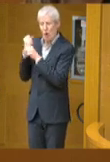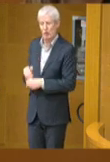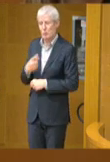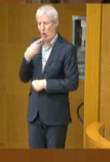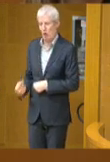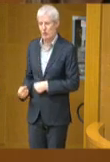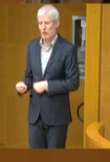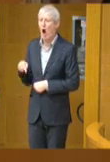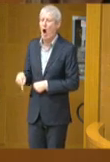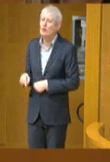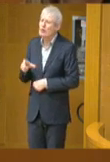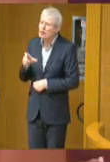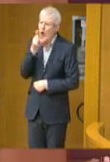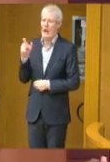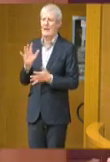festa, grazie.